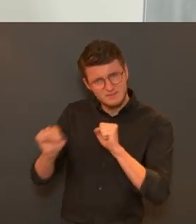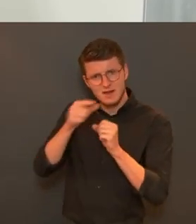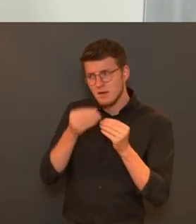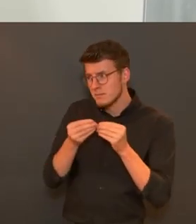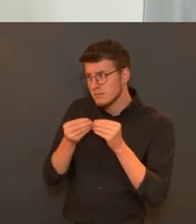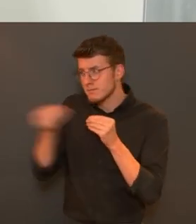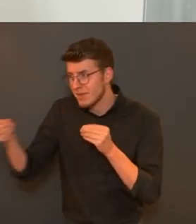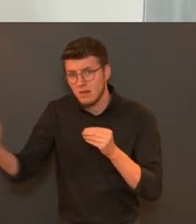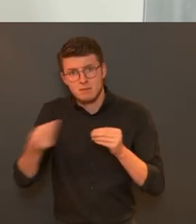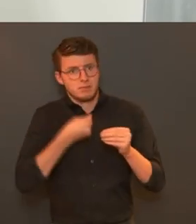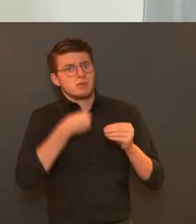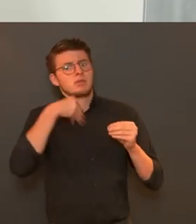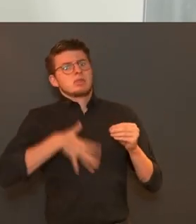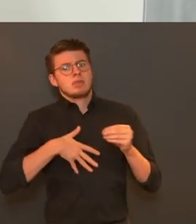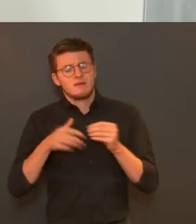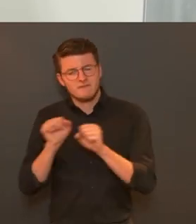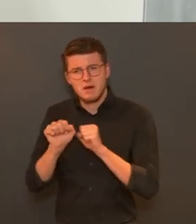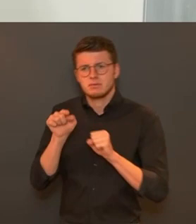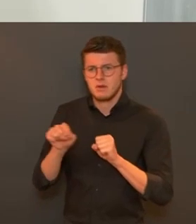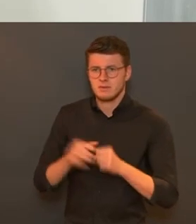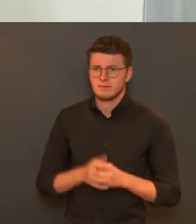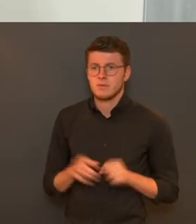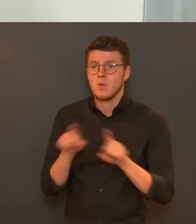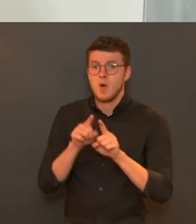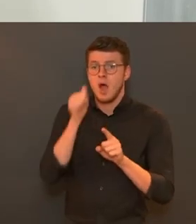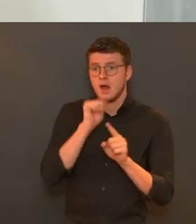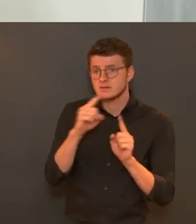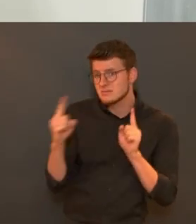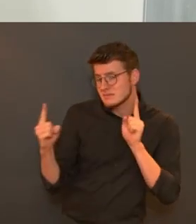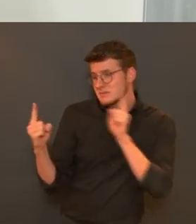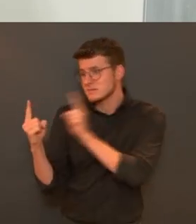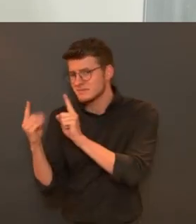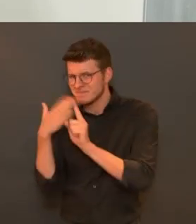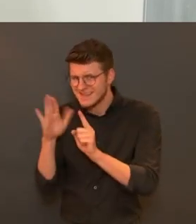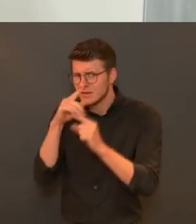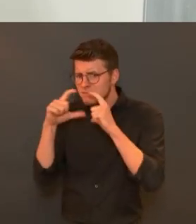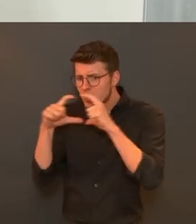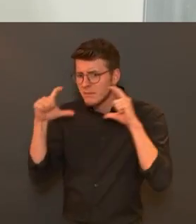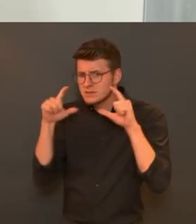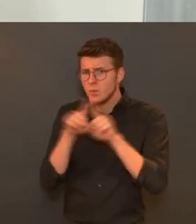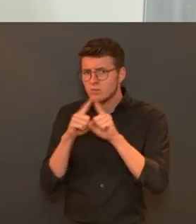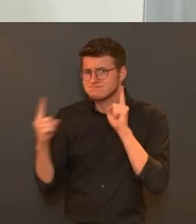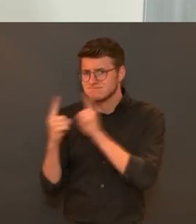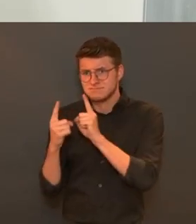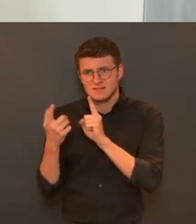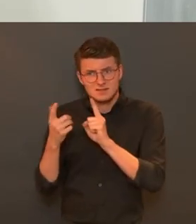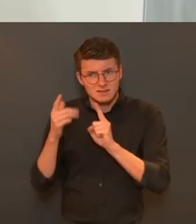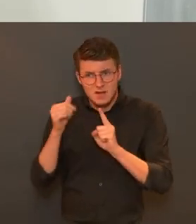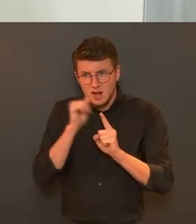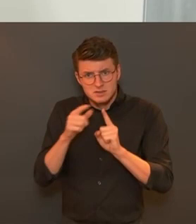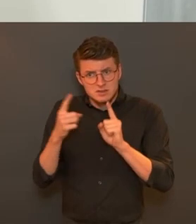virus. Il est toujours conseillé de porter le masque quand vous êtes proche de personnes